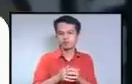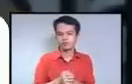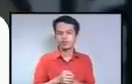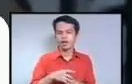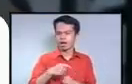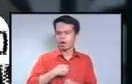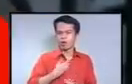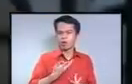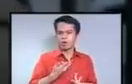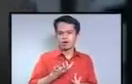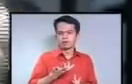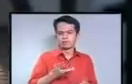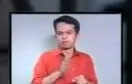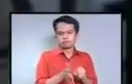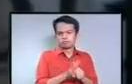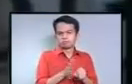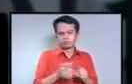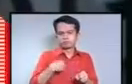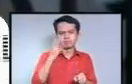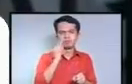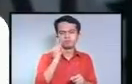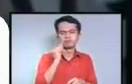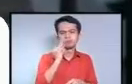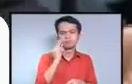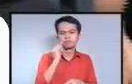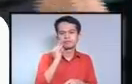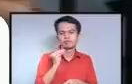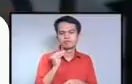enough of personal experiences